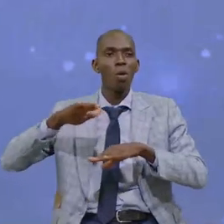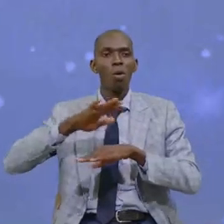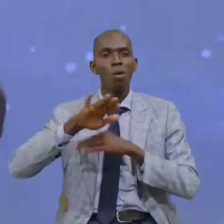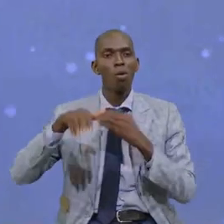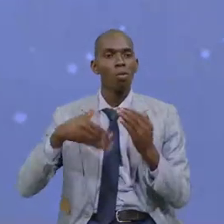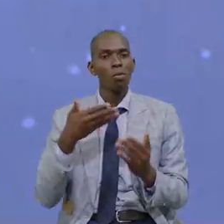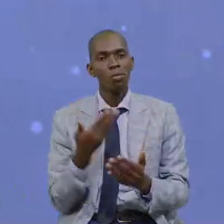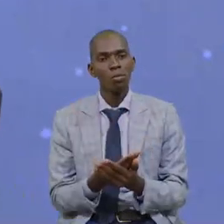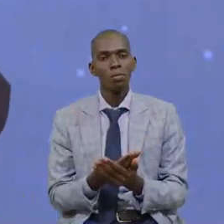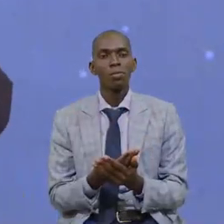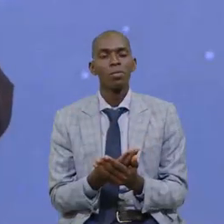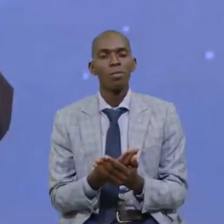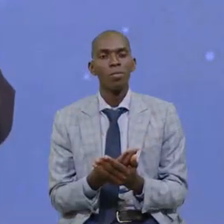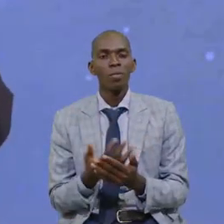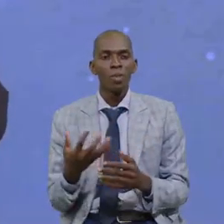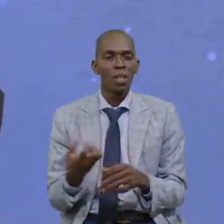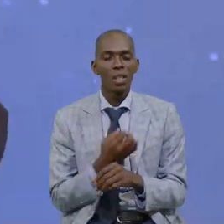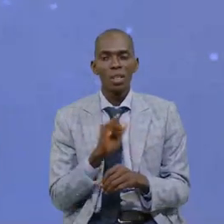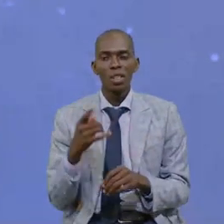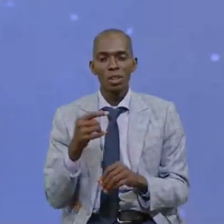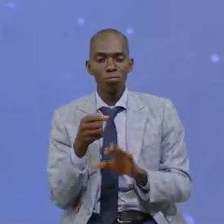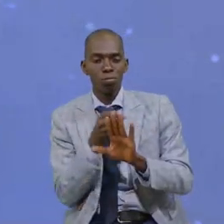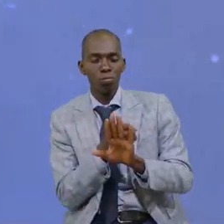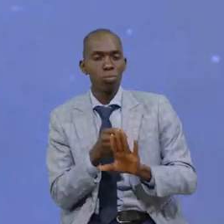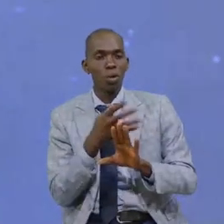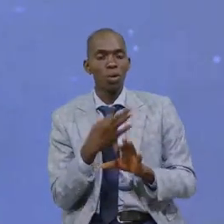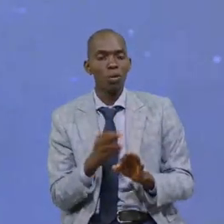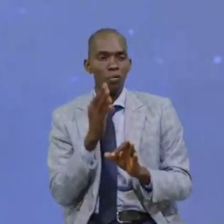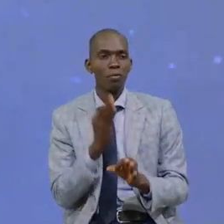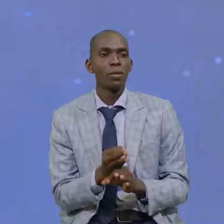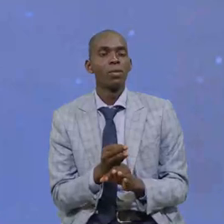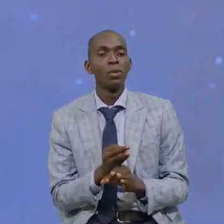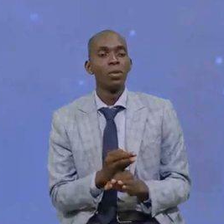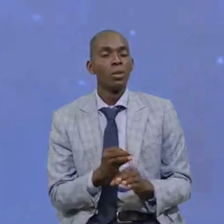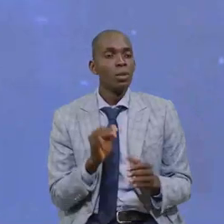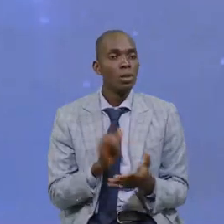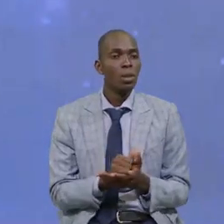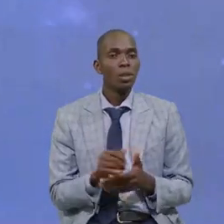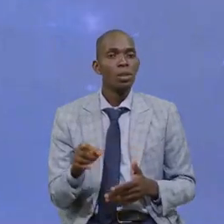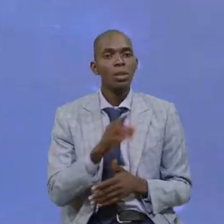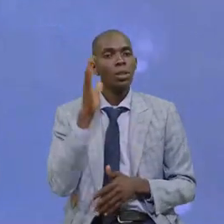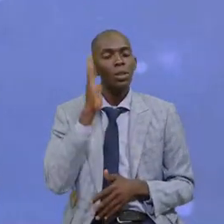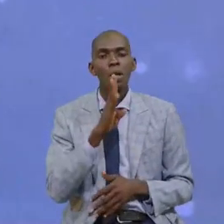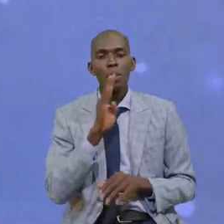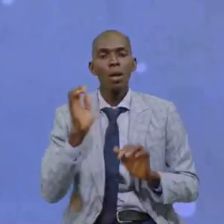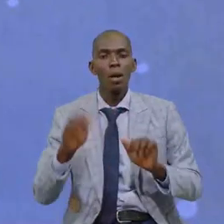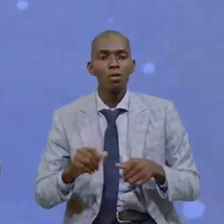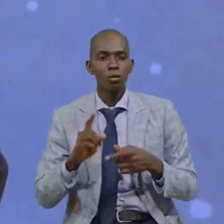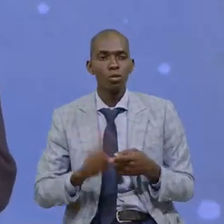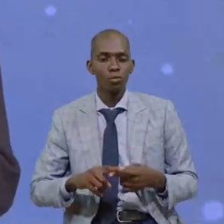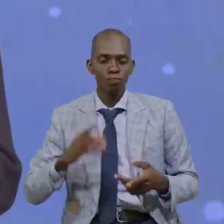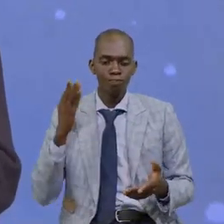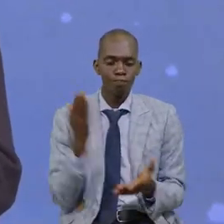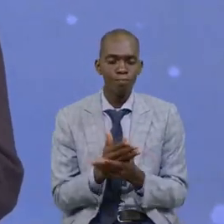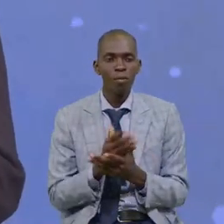Verset 16. Par-dessus tout cela, prenez le bouclier de la foi avec lequel vous pourrez